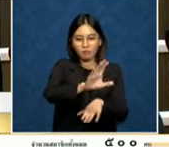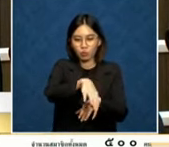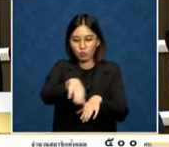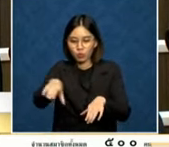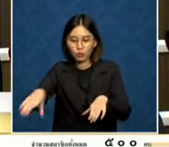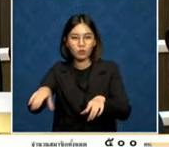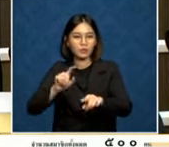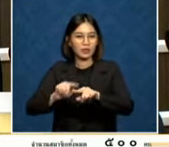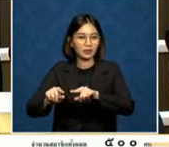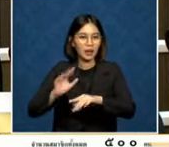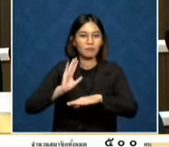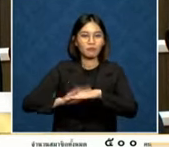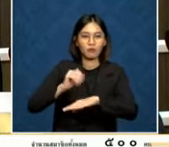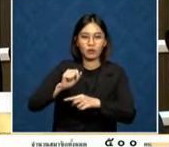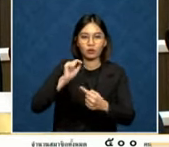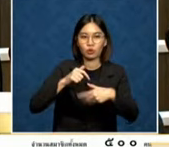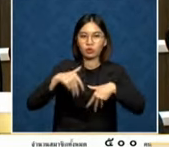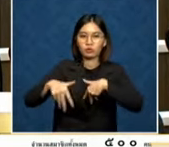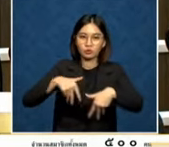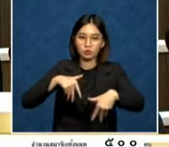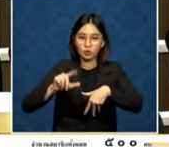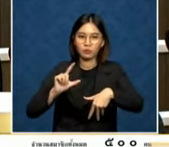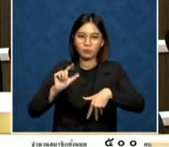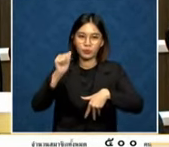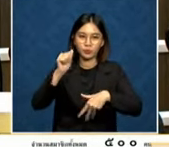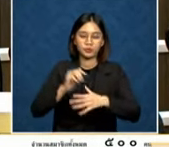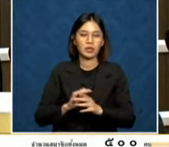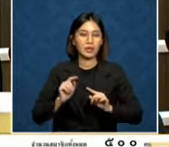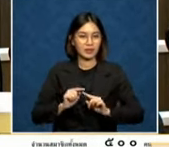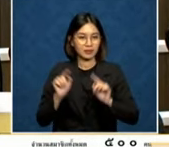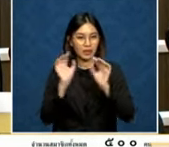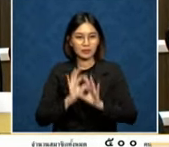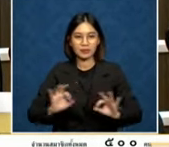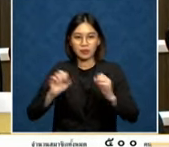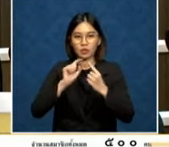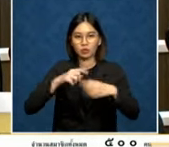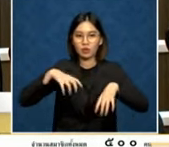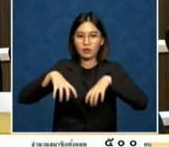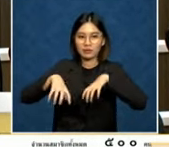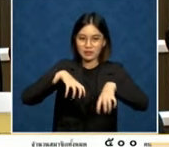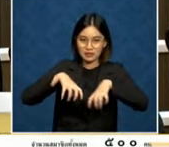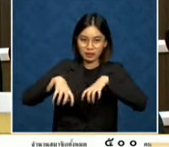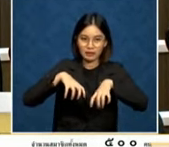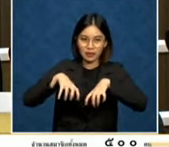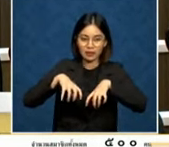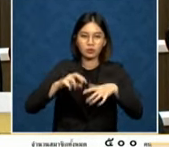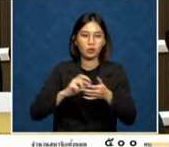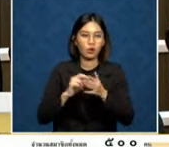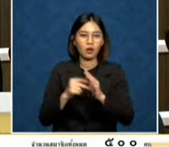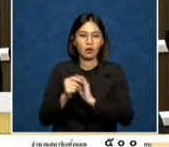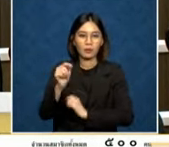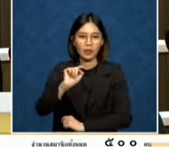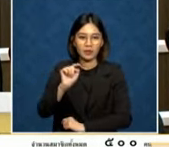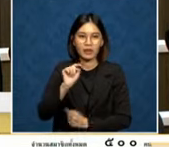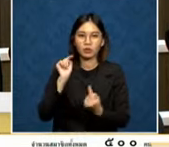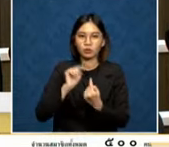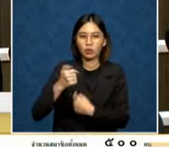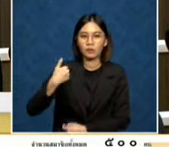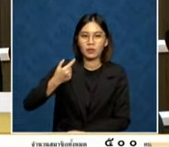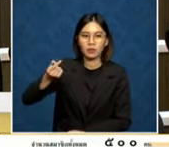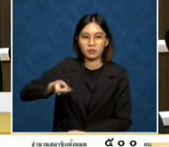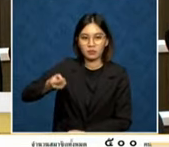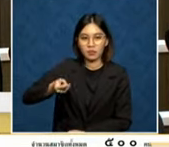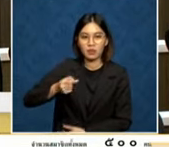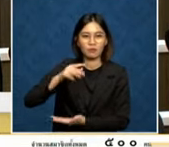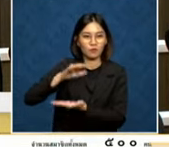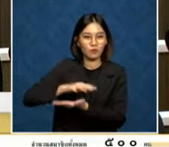ที่และความสามารถของชุมชนเป็นหลักแต่ที่สุดของการบริหารจัดการคือการคงอยู่ของ